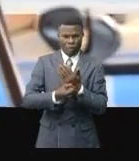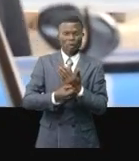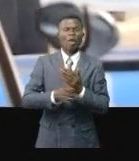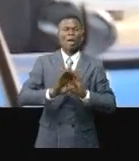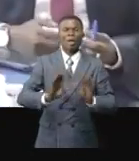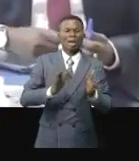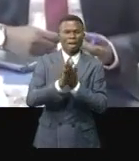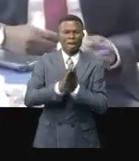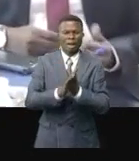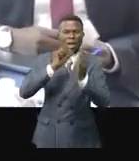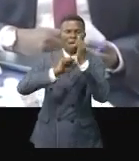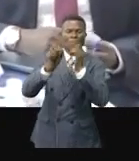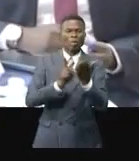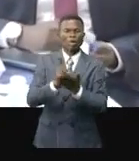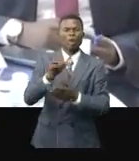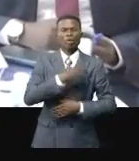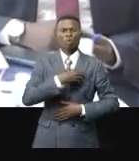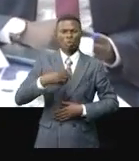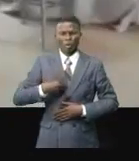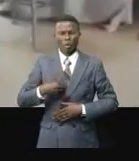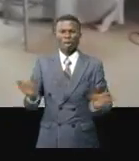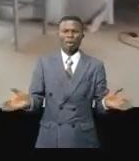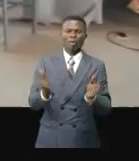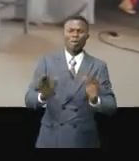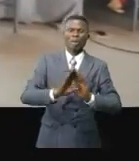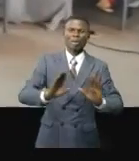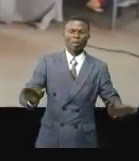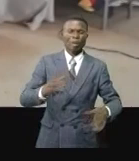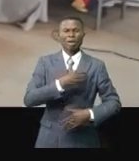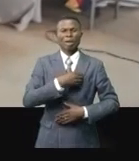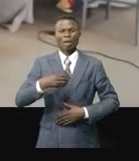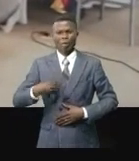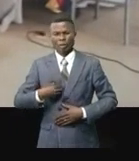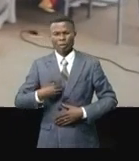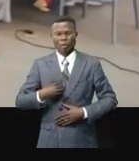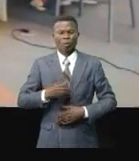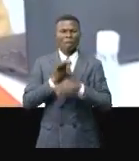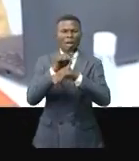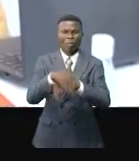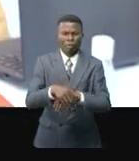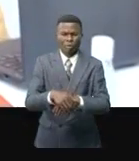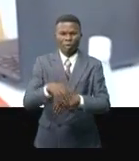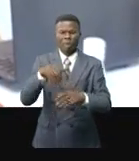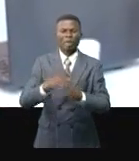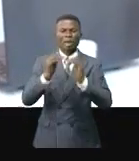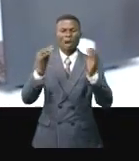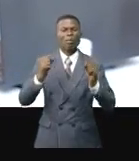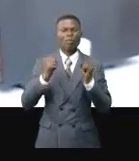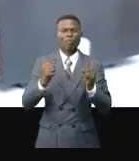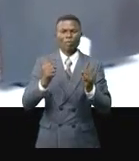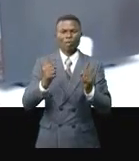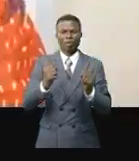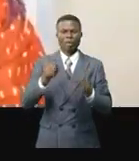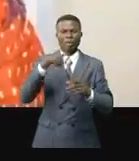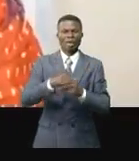la promotion des droits des femmes et sur le renforcement des capacités des femmes à contribuer à une paix durable dans